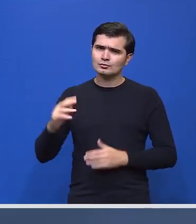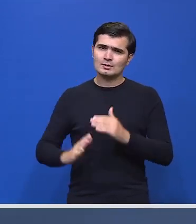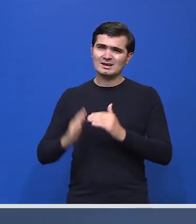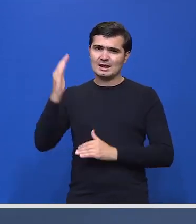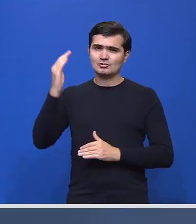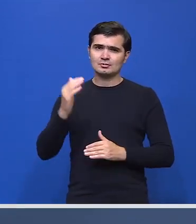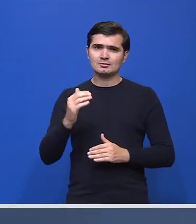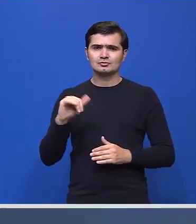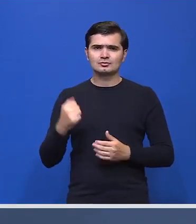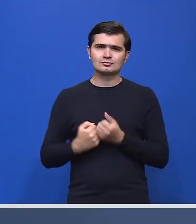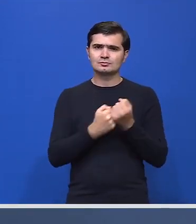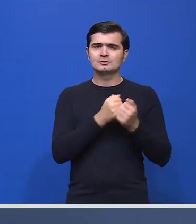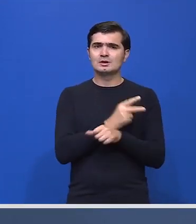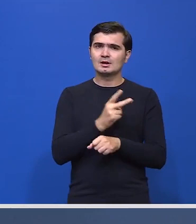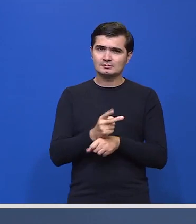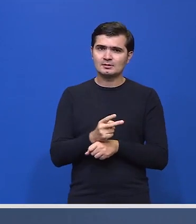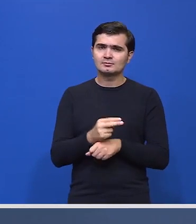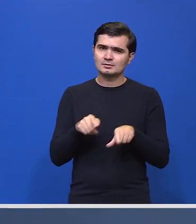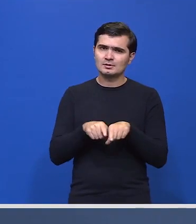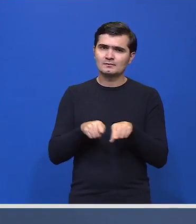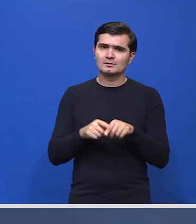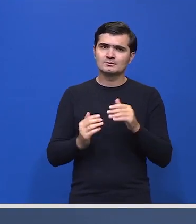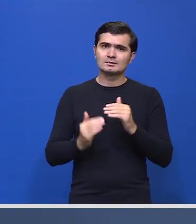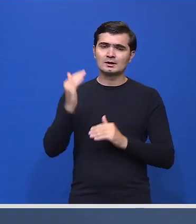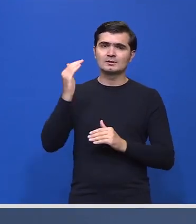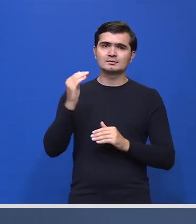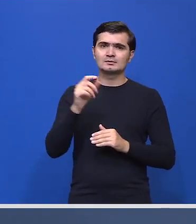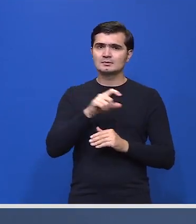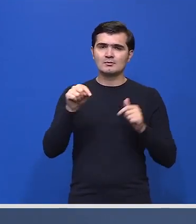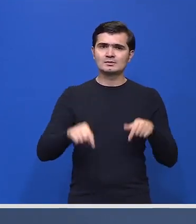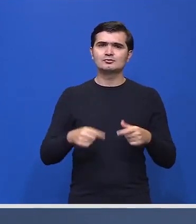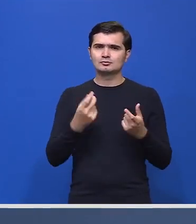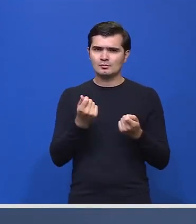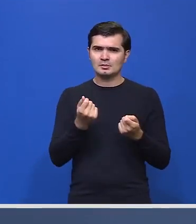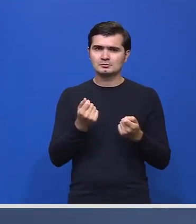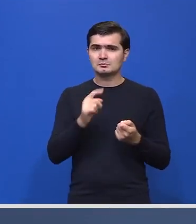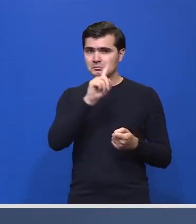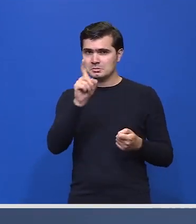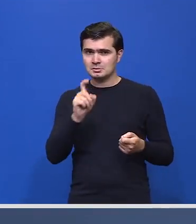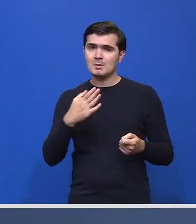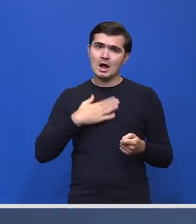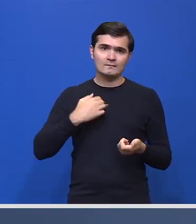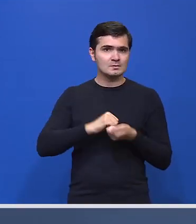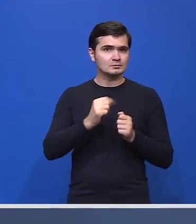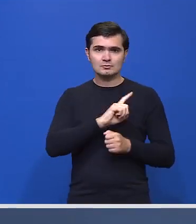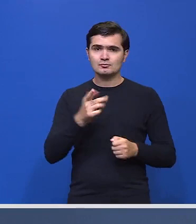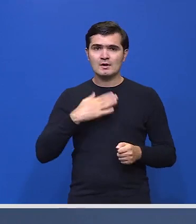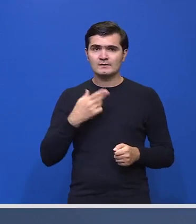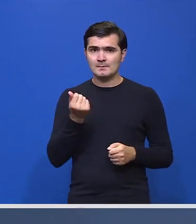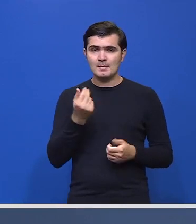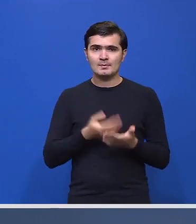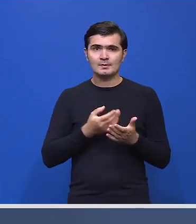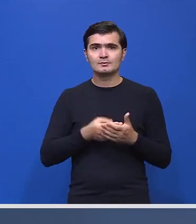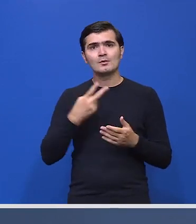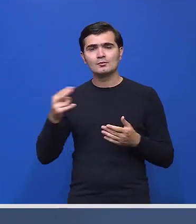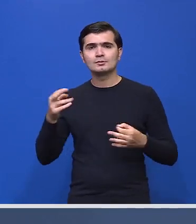și atunci și susținerea statului va crește odată cu aceste prețuri. Vom avea sau nu bani de continuare a schemei de